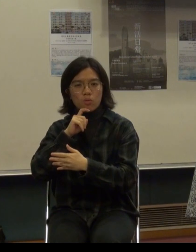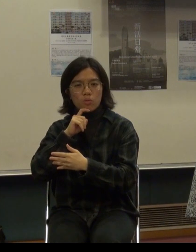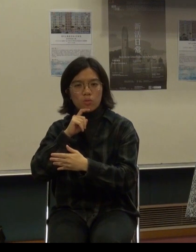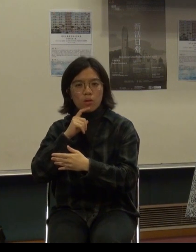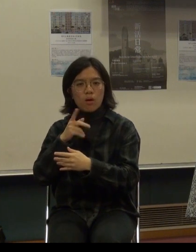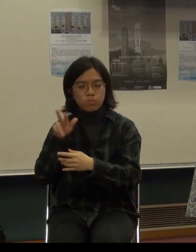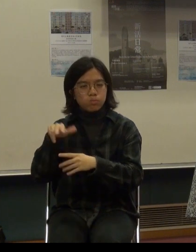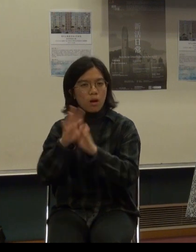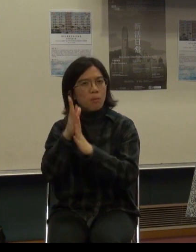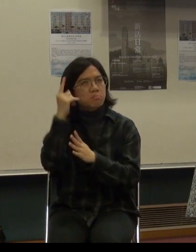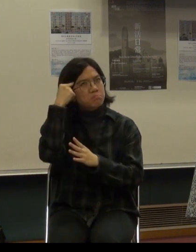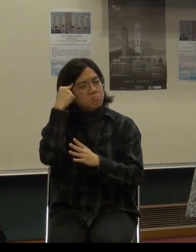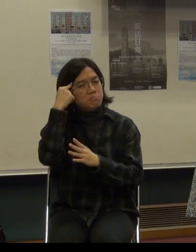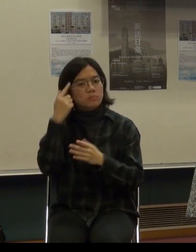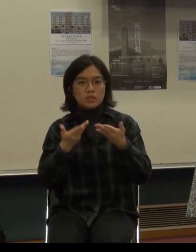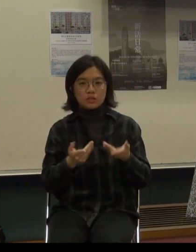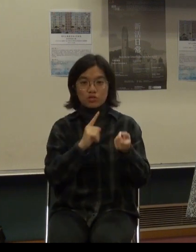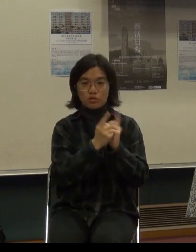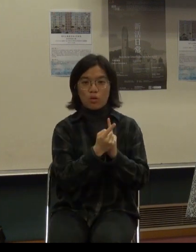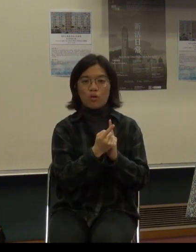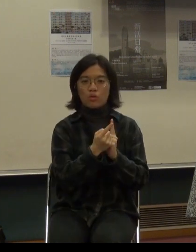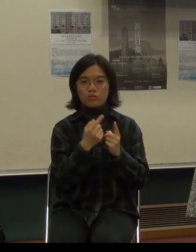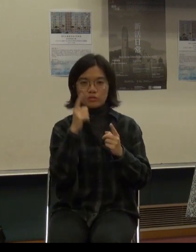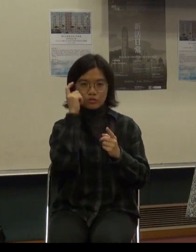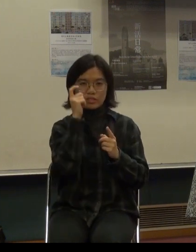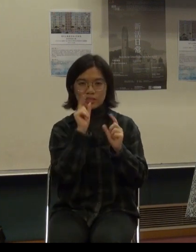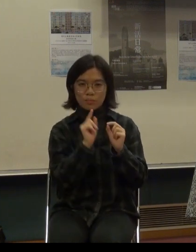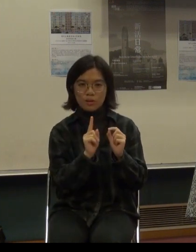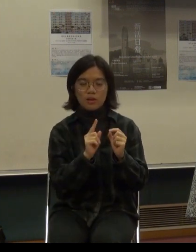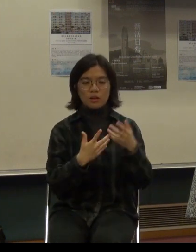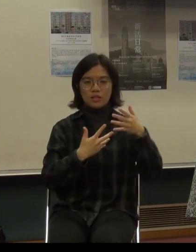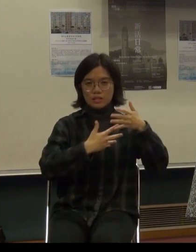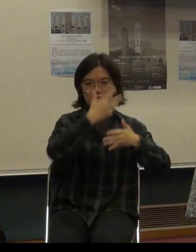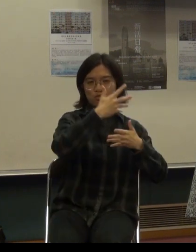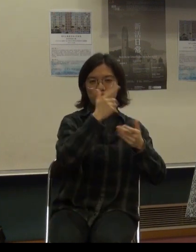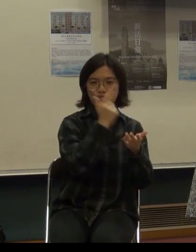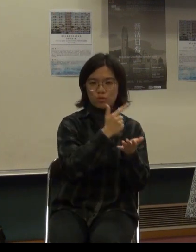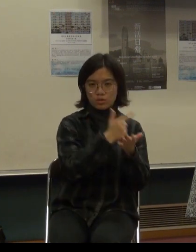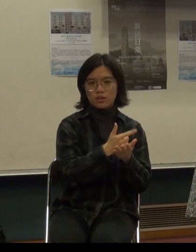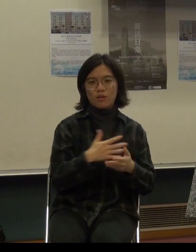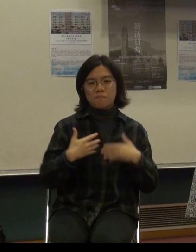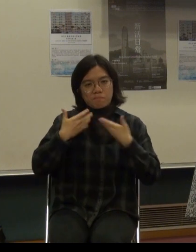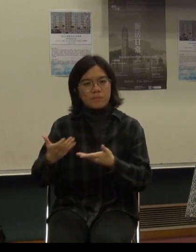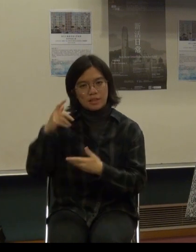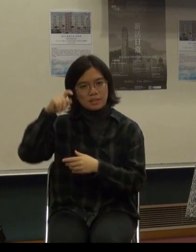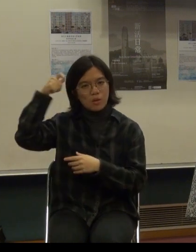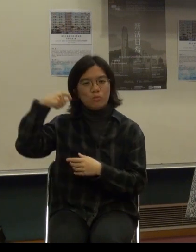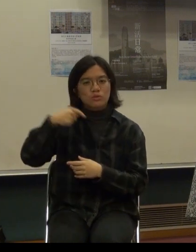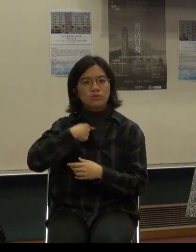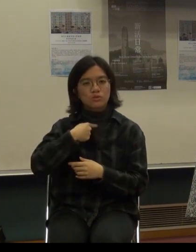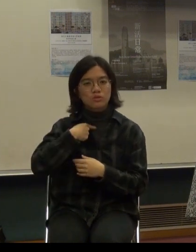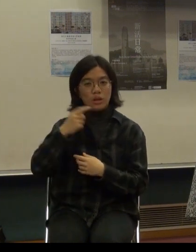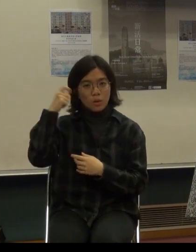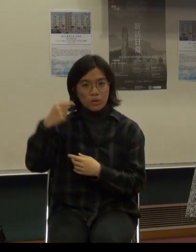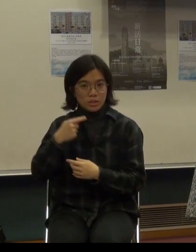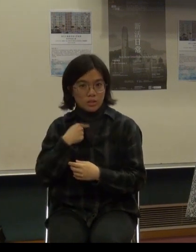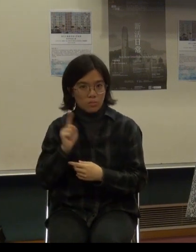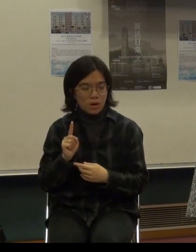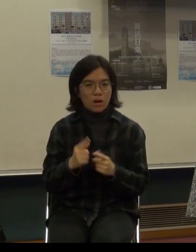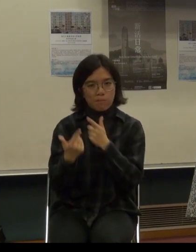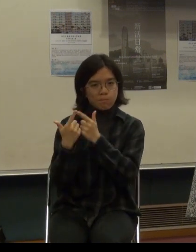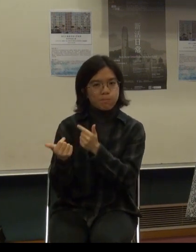說建築是要服務那個現代社會的，就是說我們要做的事是切合社會的那個需要，而